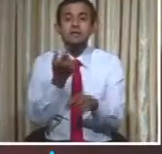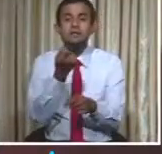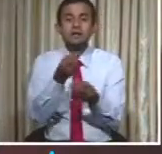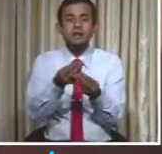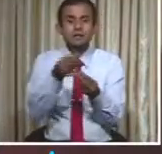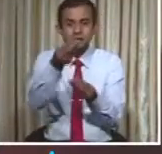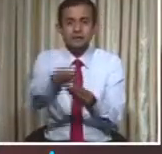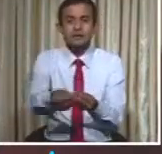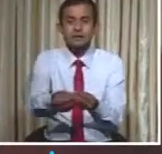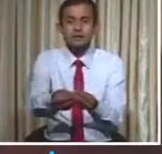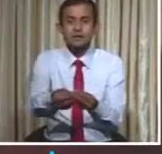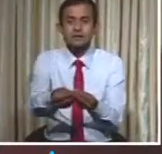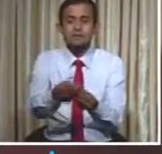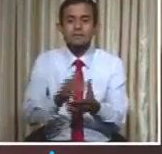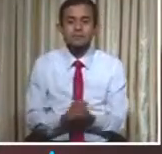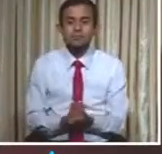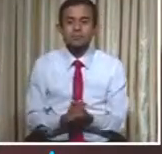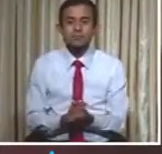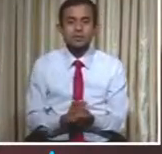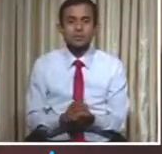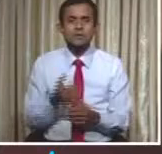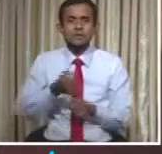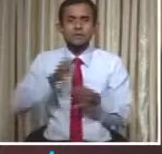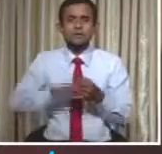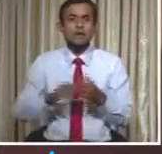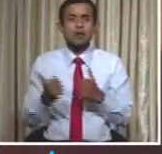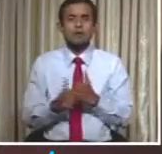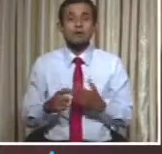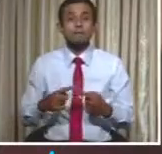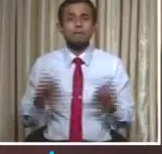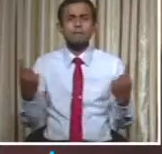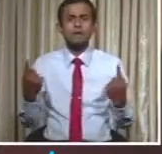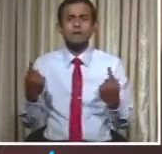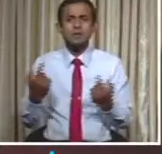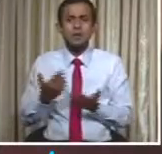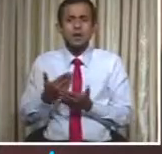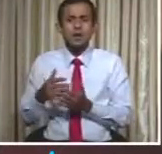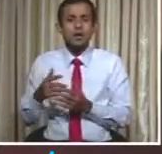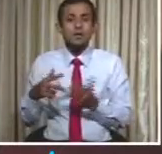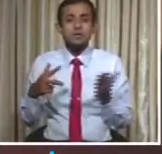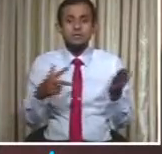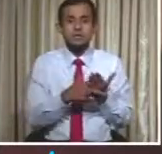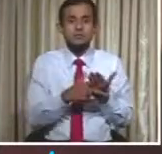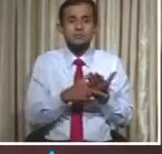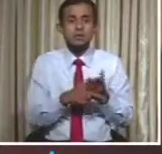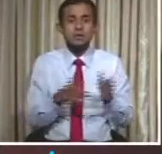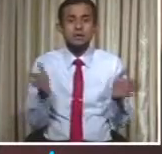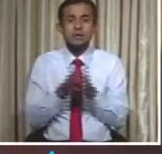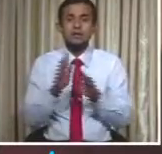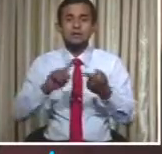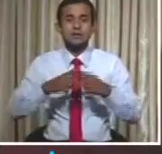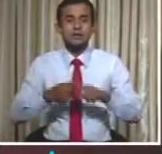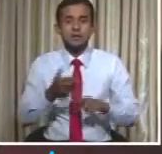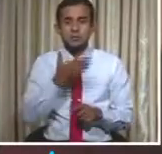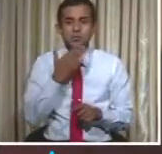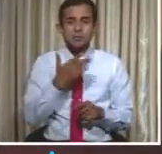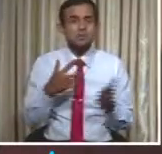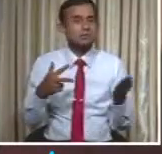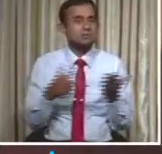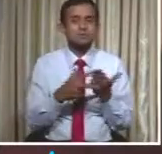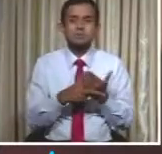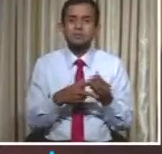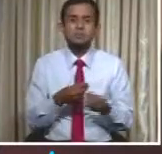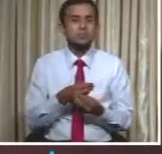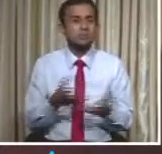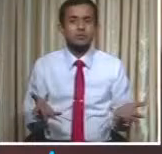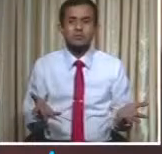කරන්න ඒ ශේෂයට. එහෙම නැතුව ගමේ ඇති කරන්න එපා වෙනම ශේෂයක් සම්පකාරයත් එක්ක තරඟ කරන්න පුළුවන්. සම්පකාරයට එහෙම වුණොත් සම්පකාරය විනාශ